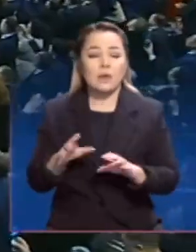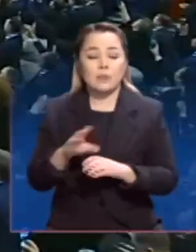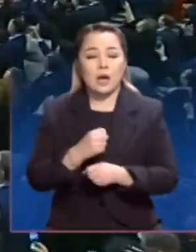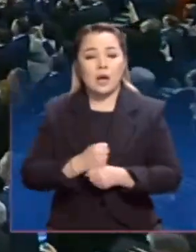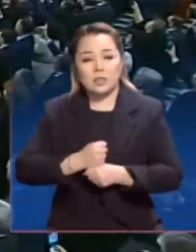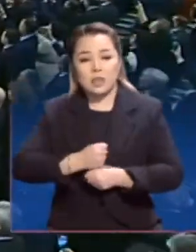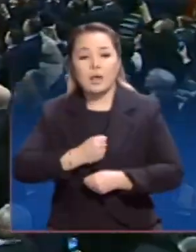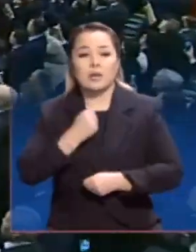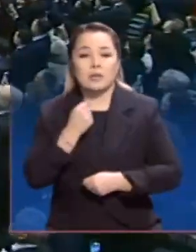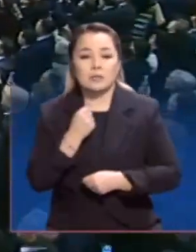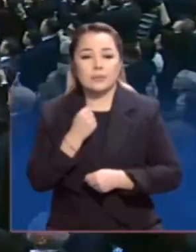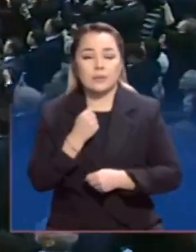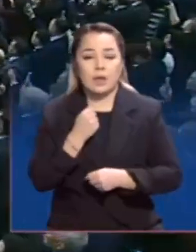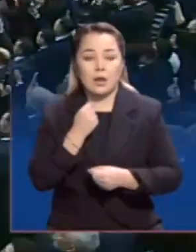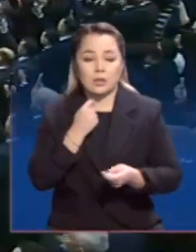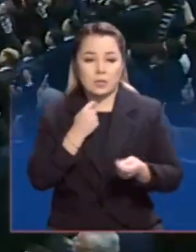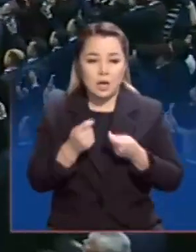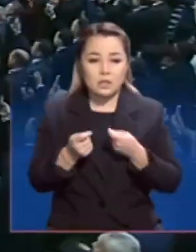қатаң сақтауға,